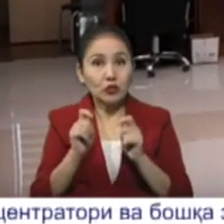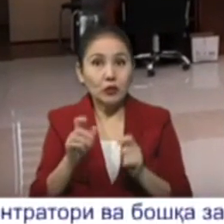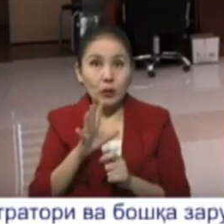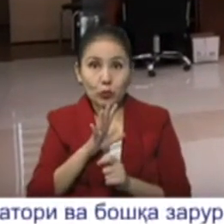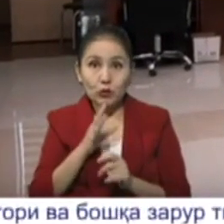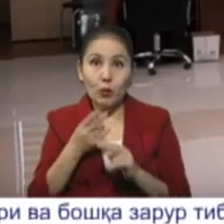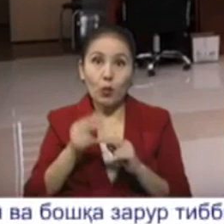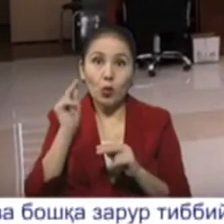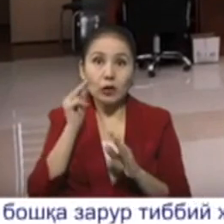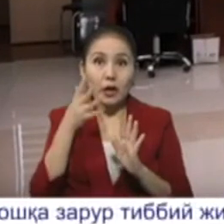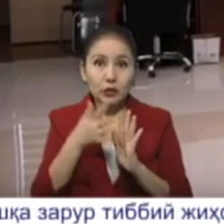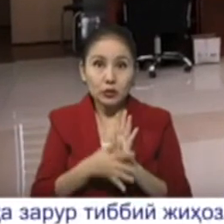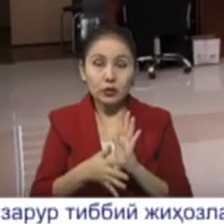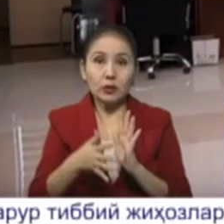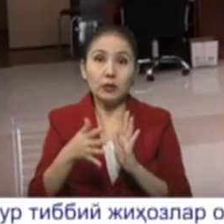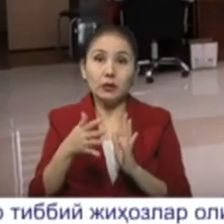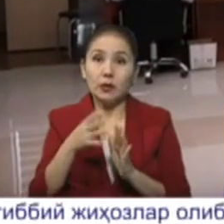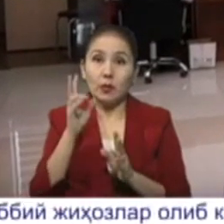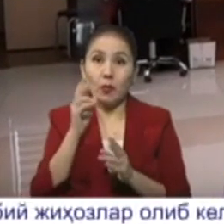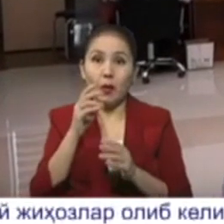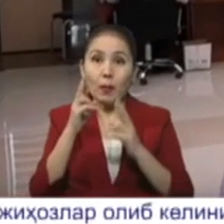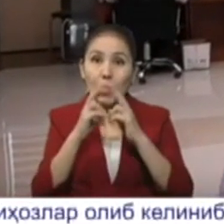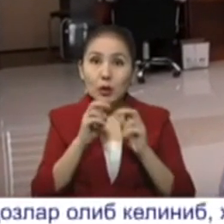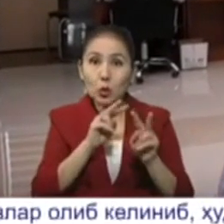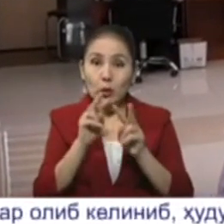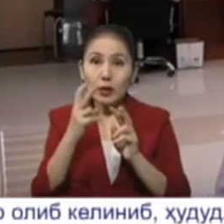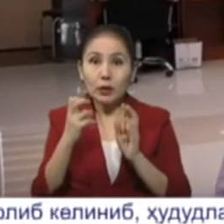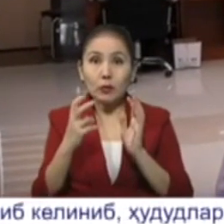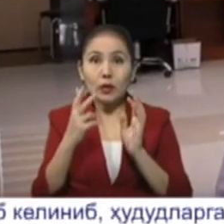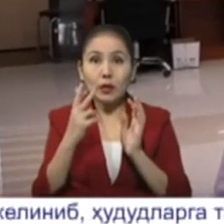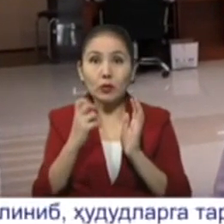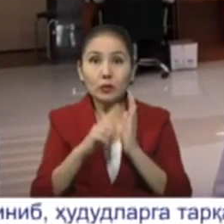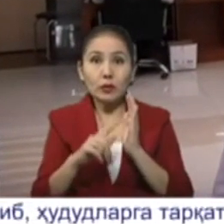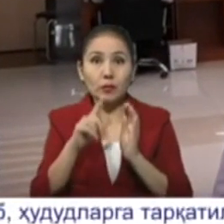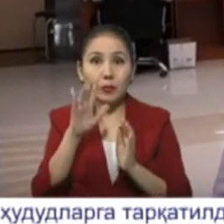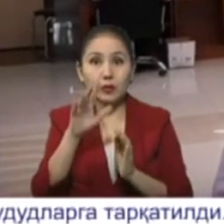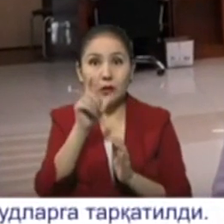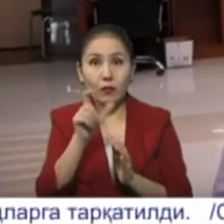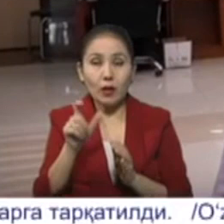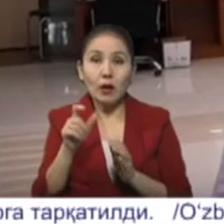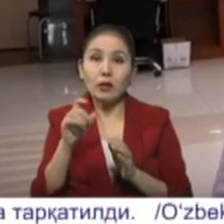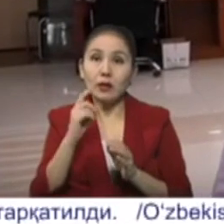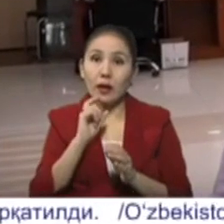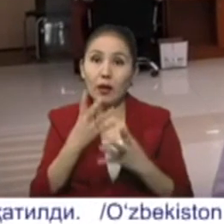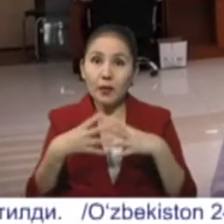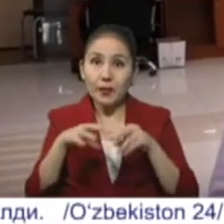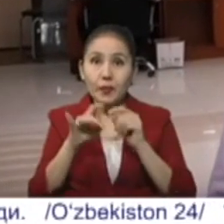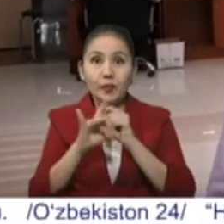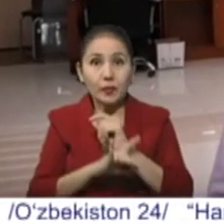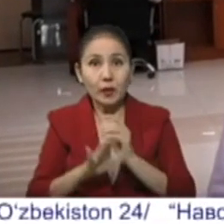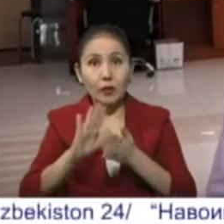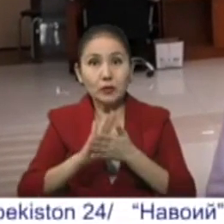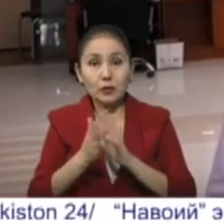shu o'rganishlar davomida monitoring qilinganda shu 2785 nafar ijtimoiy kam ta'minlangan, ijtimoiy ahvoli